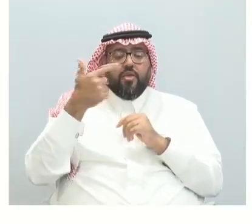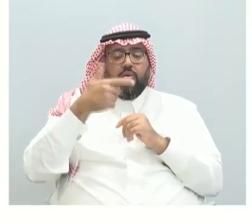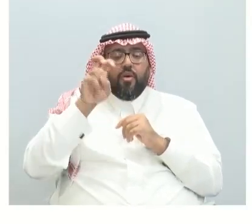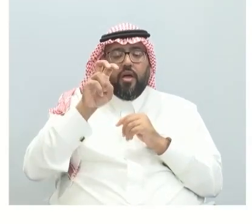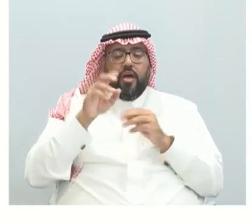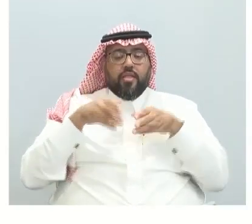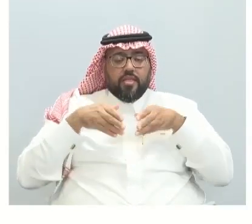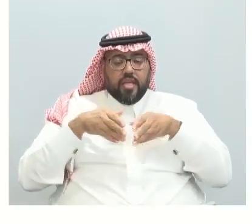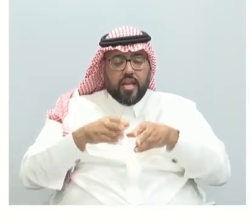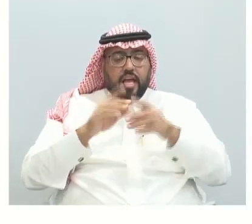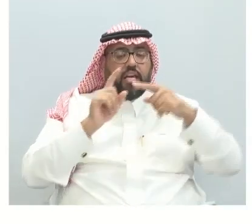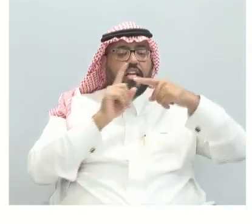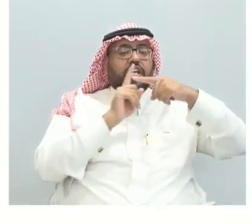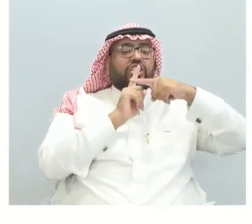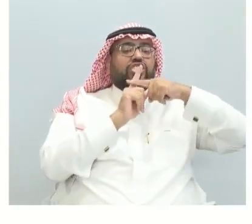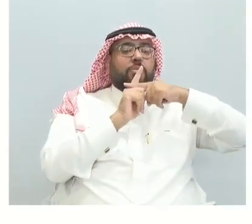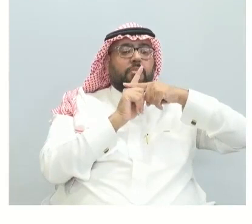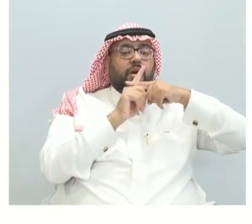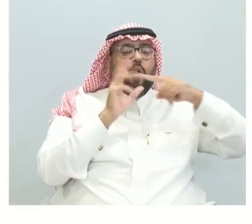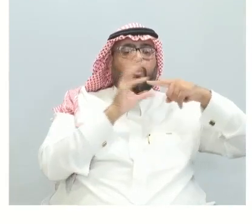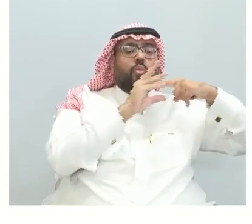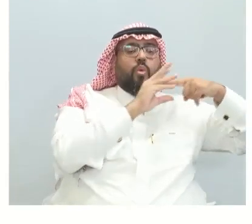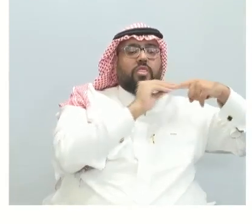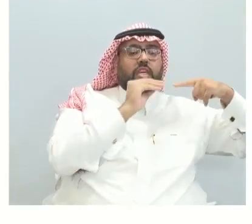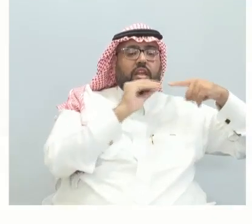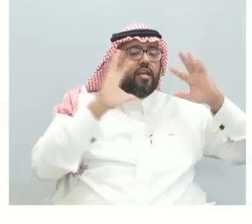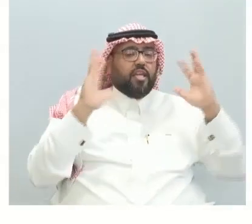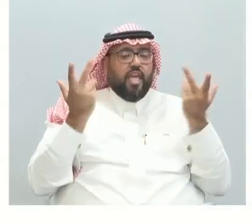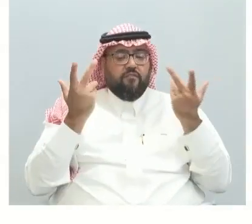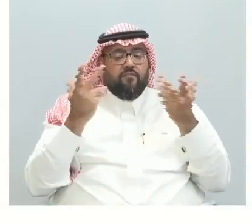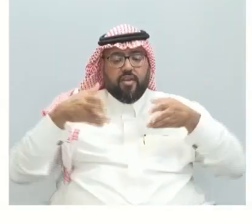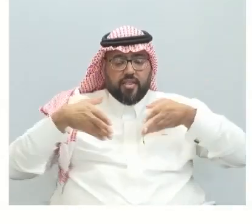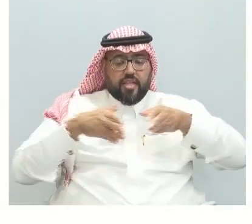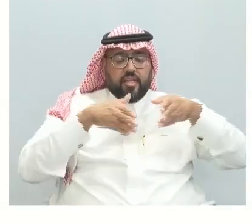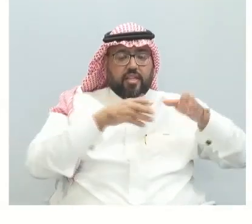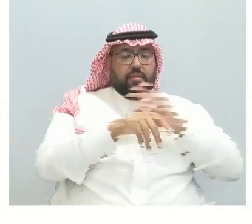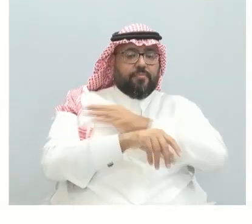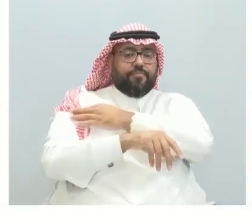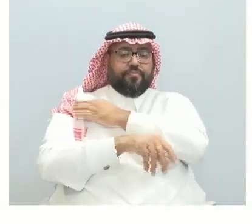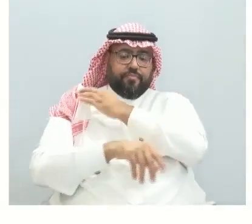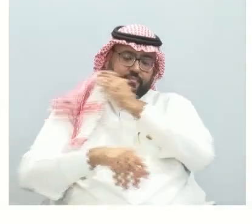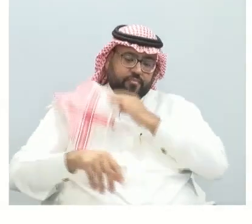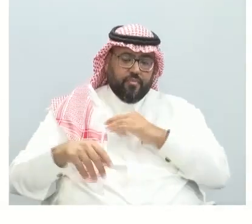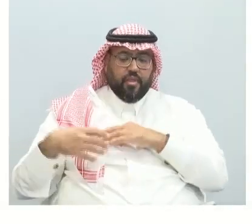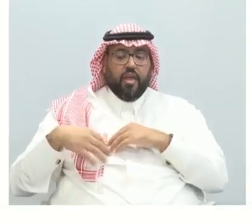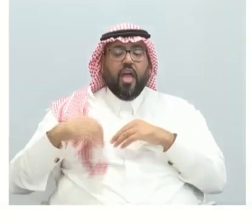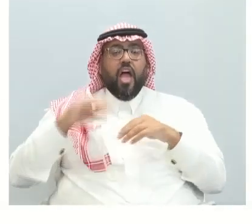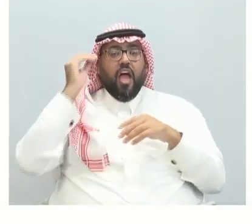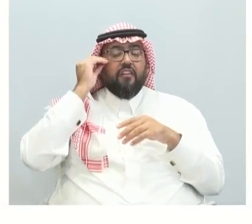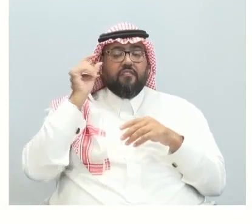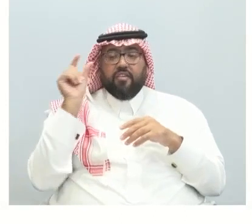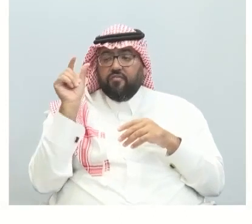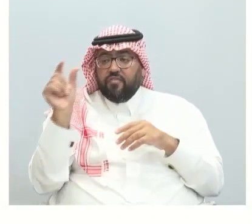والطرح بسم الله الرحمن الرحيم سنتعرف باذن الله على فصل جديد وهو الفصل